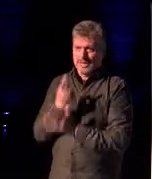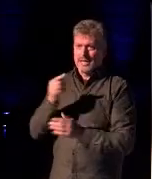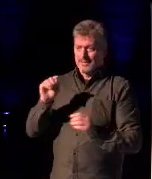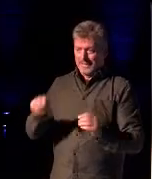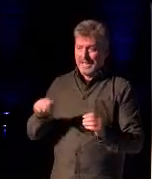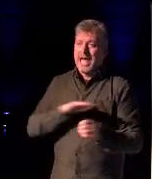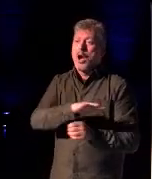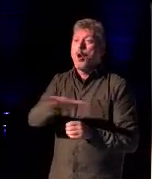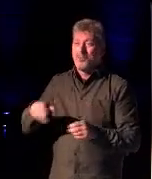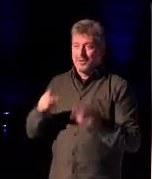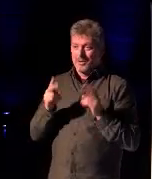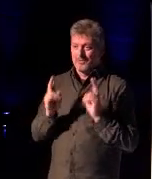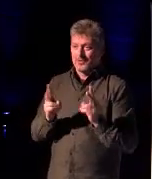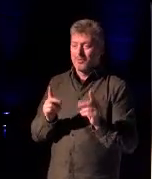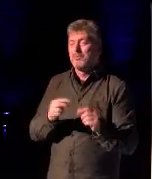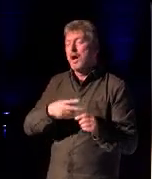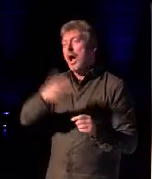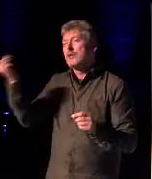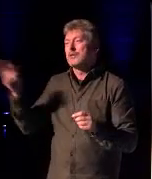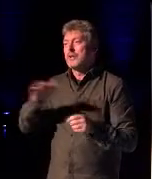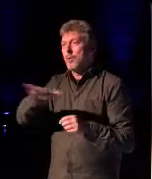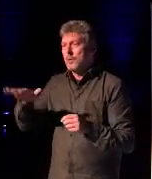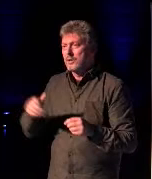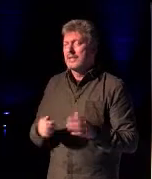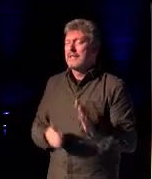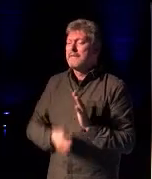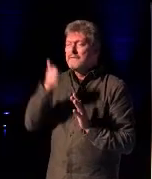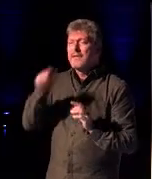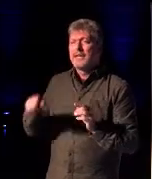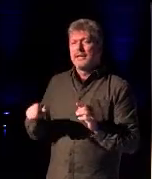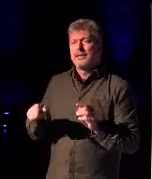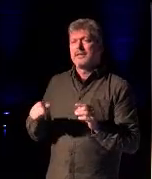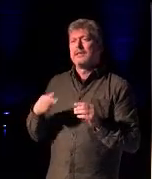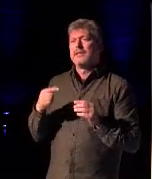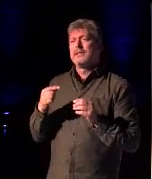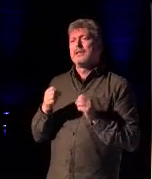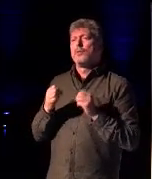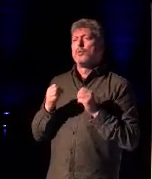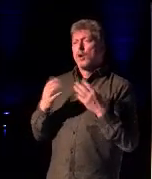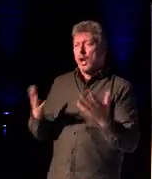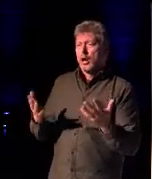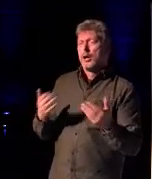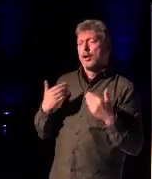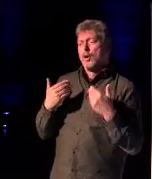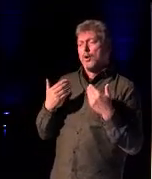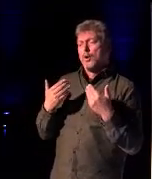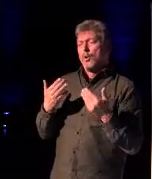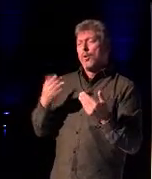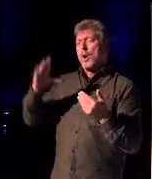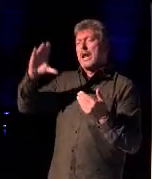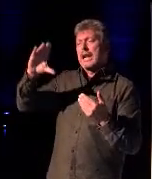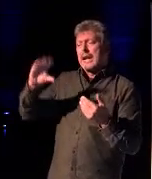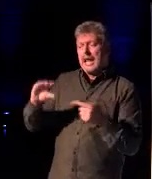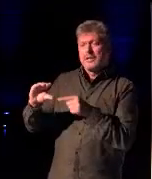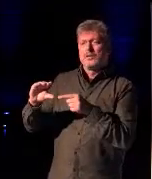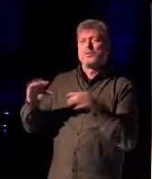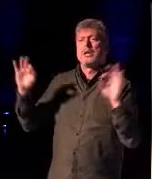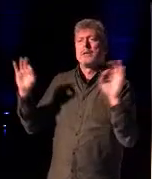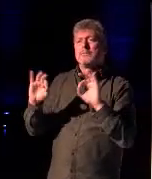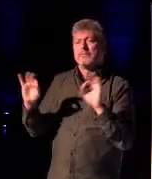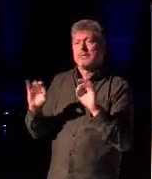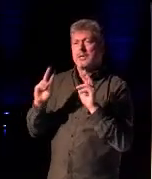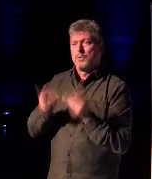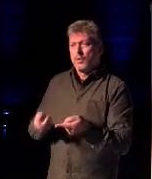området som så mange andre områder. At det viktig å få til det, å redusere